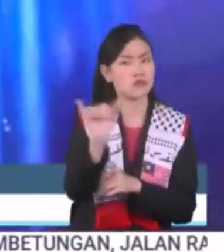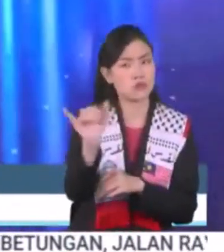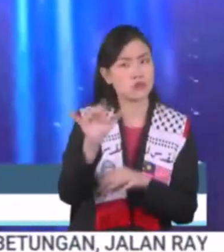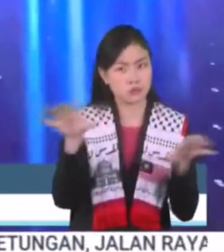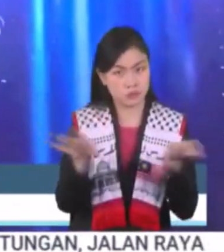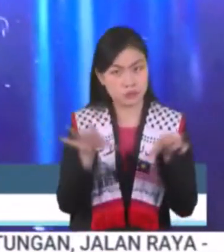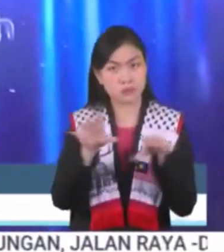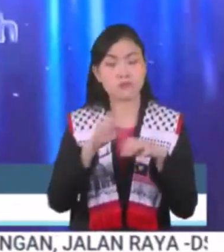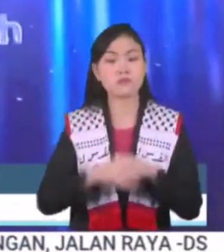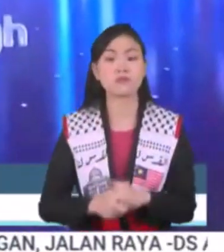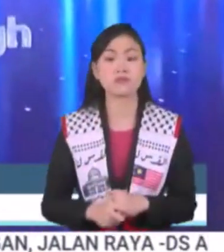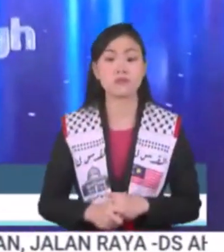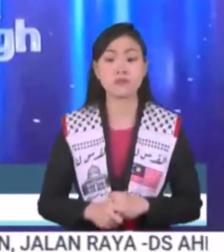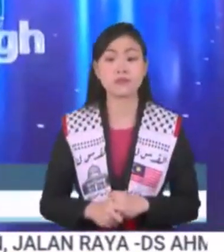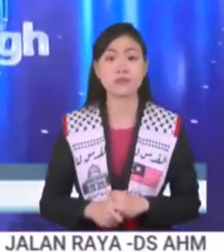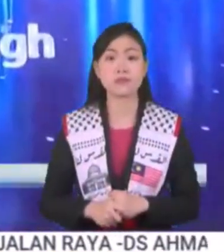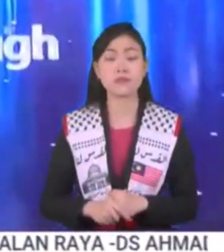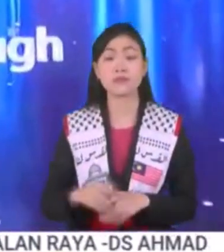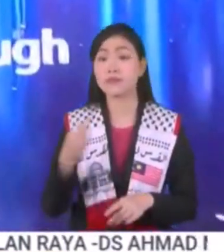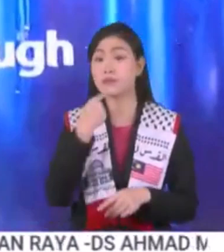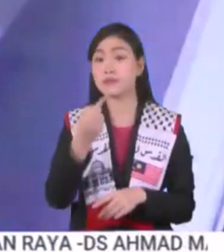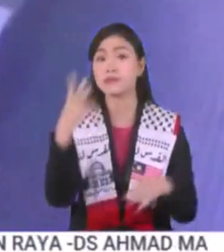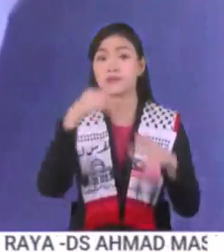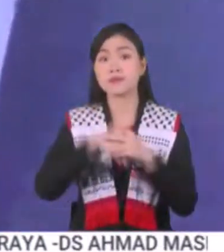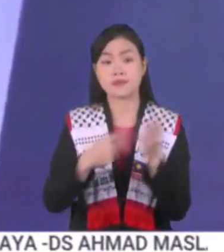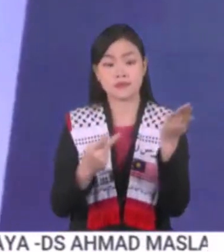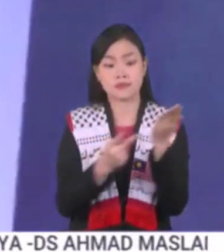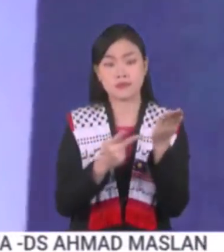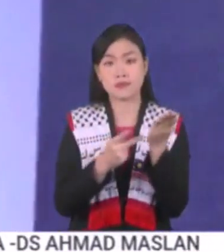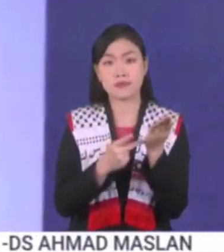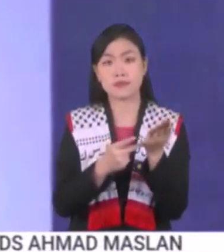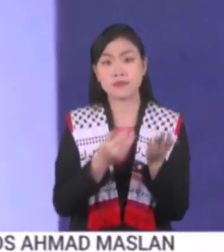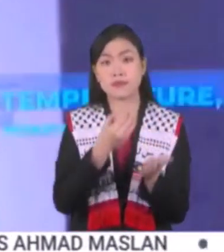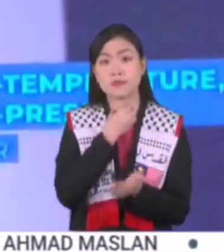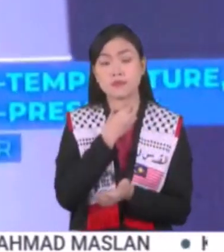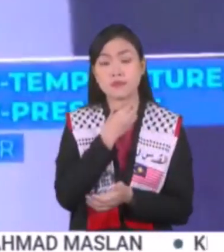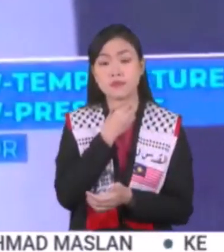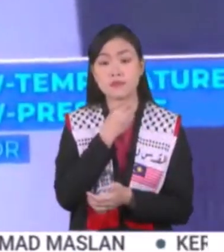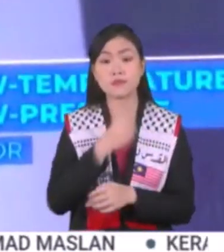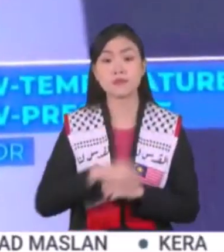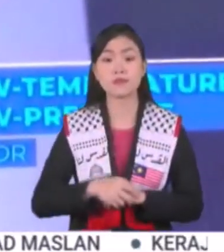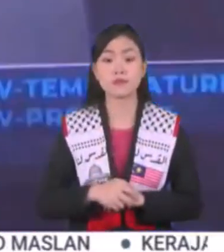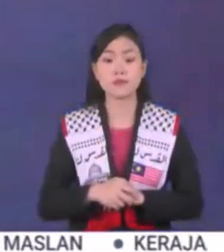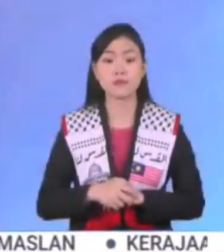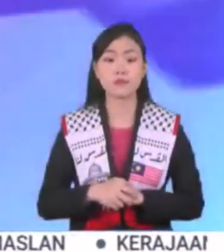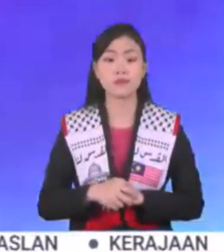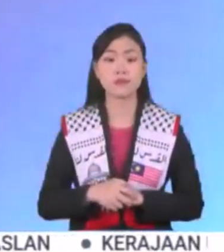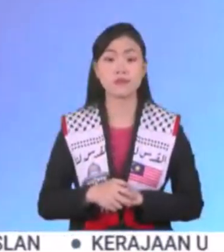Beliau berkata demikian di Politeknik Unku Omar, Ipoh.